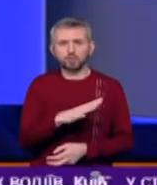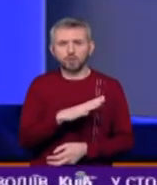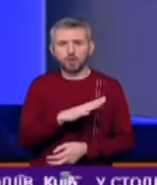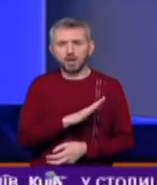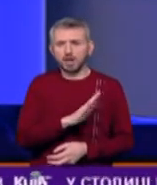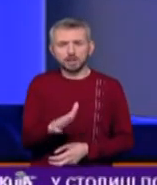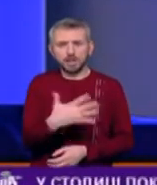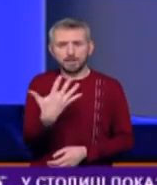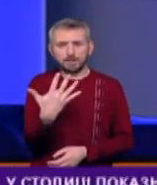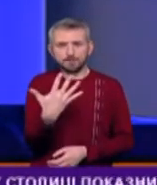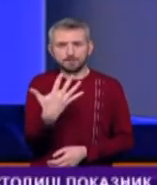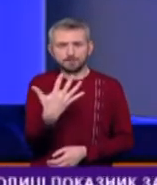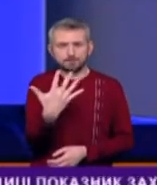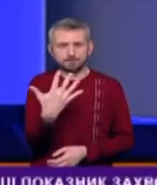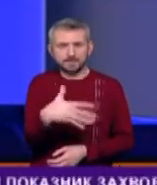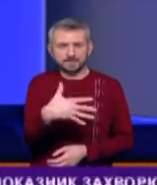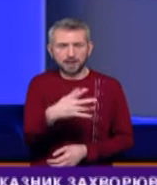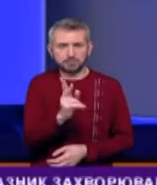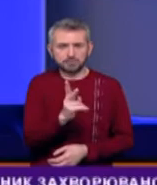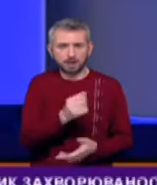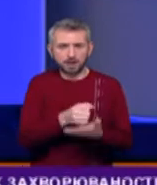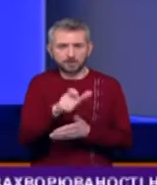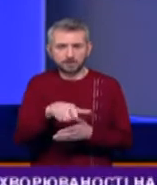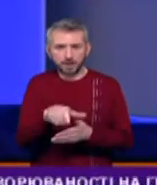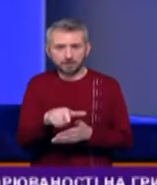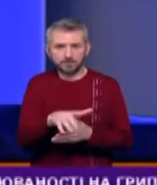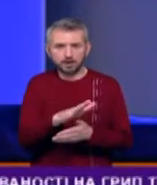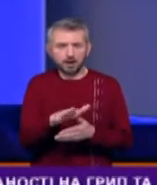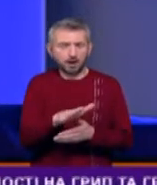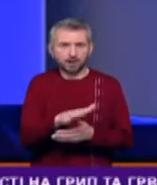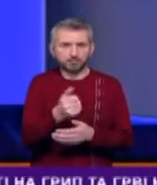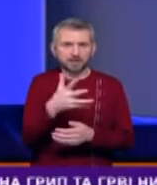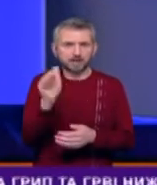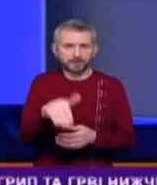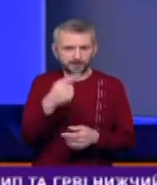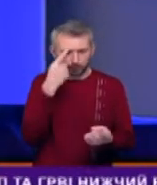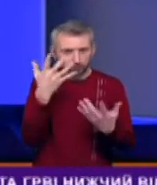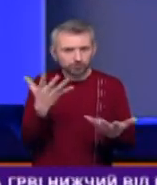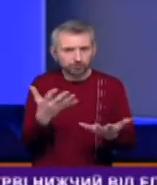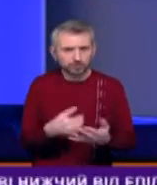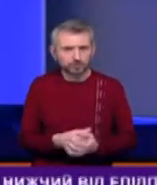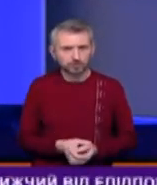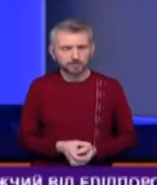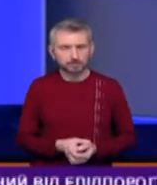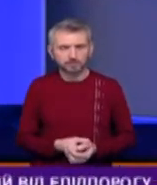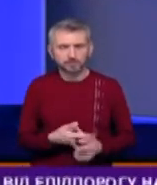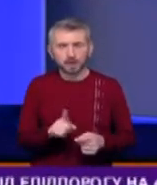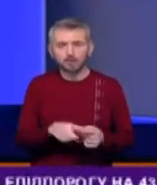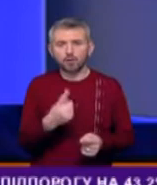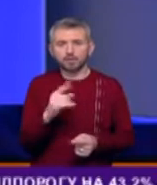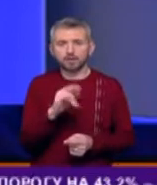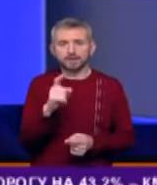не півсотні кандидатів в бюлетені, а там кілька тисяч. Ну, уявіть собі, да? Тому це один